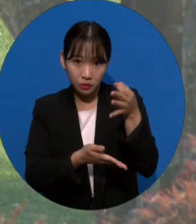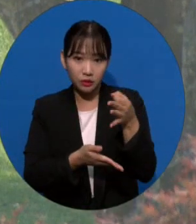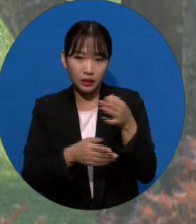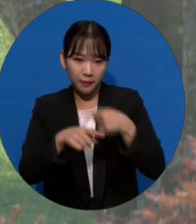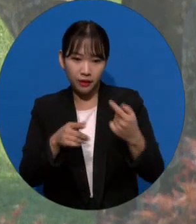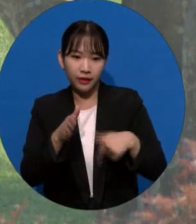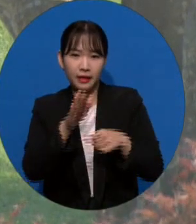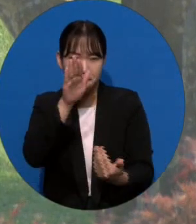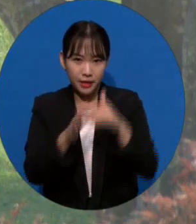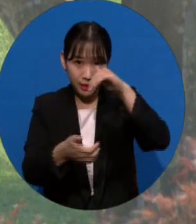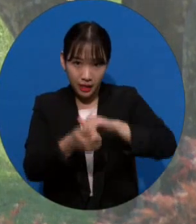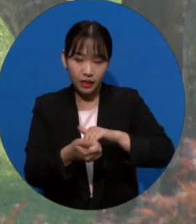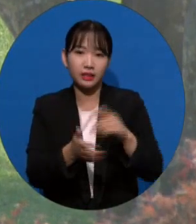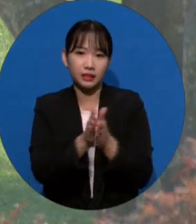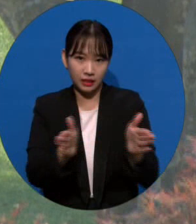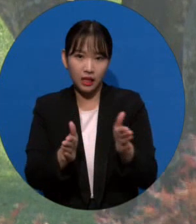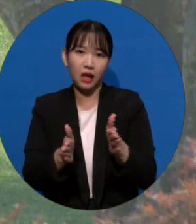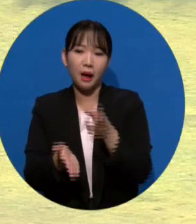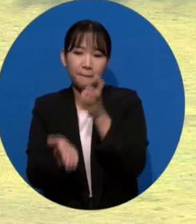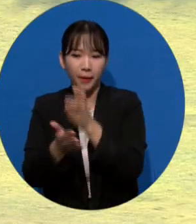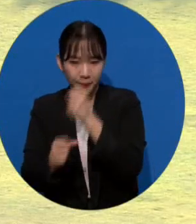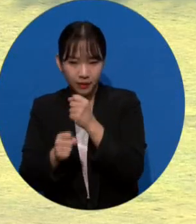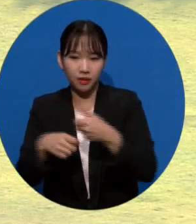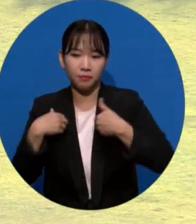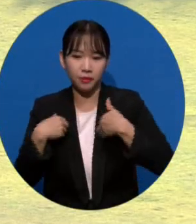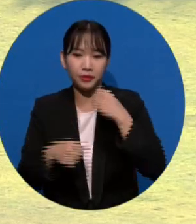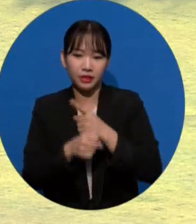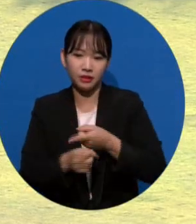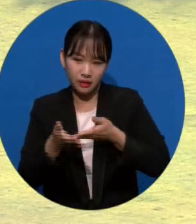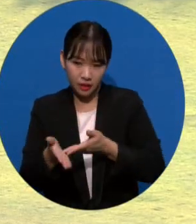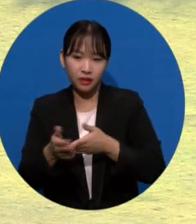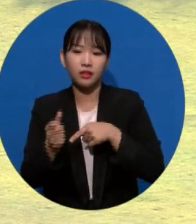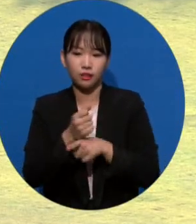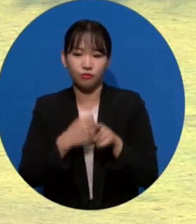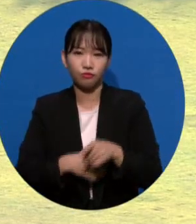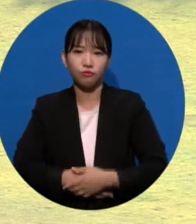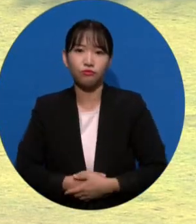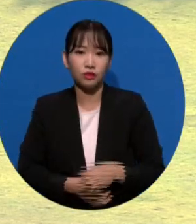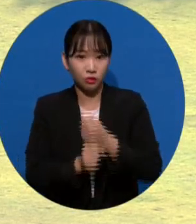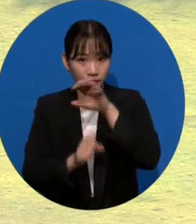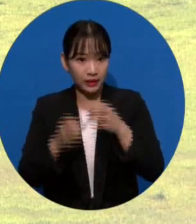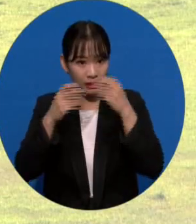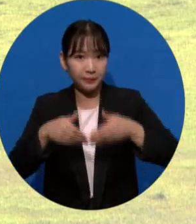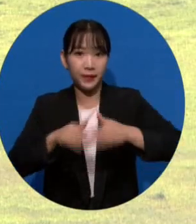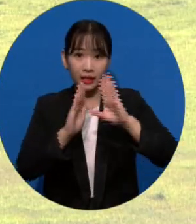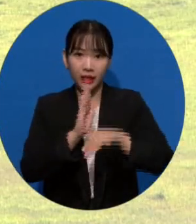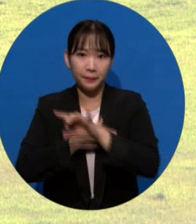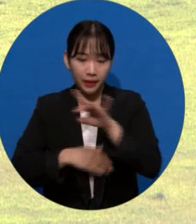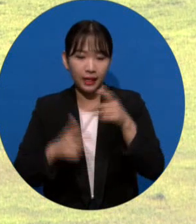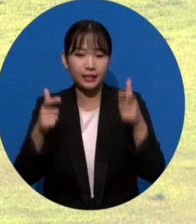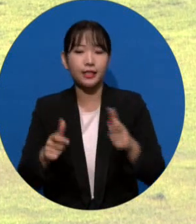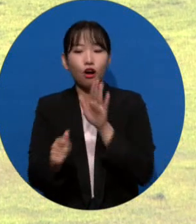상한제 도입 대중제 골프장 영업 규정 마련 등의 필요성이 제기되는 이유입니다 골프장 을 새로 조성할 때 마다